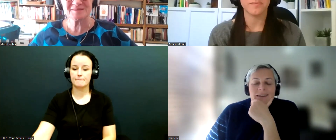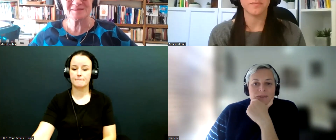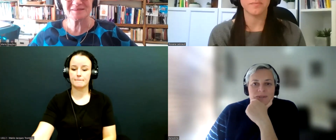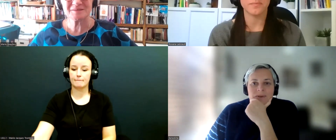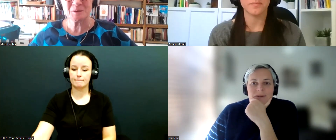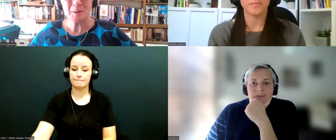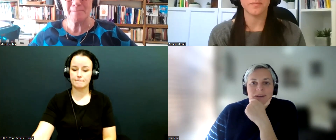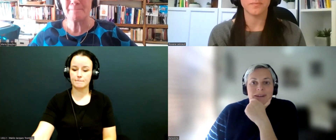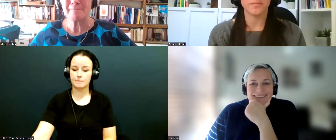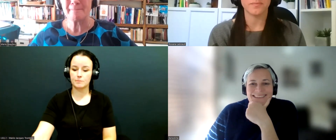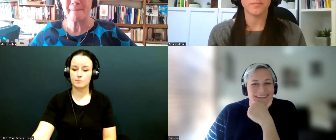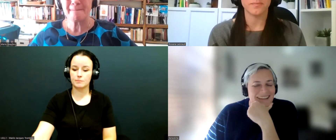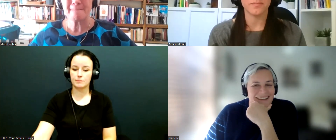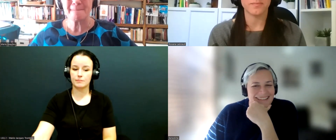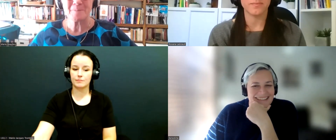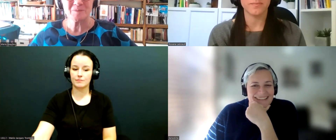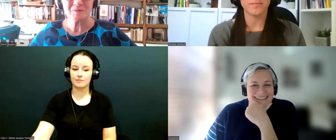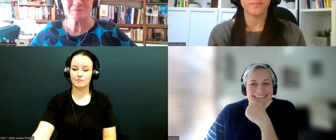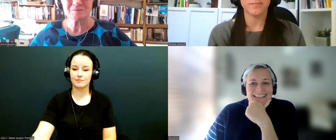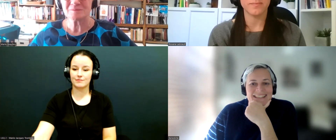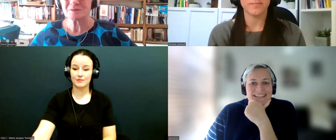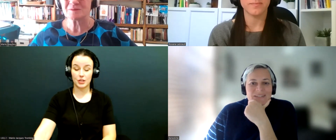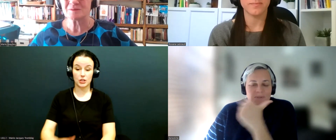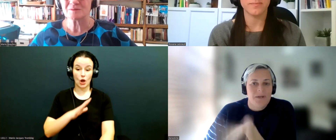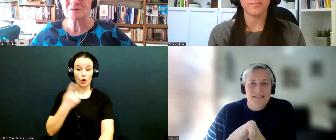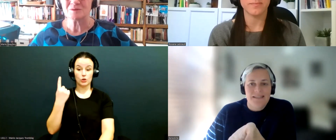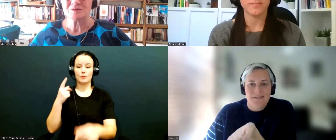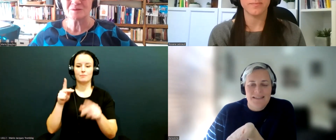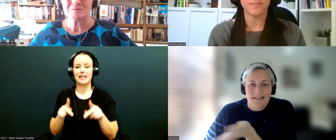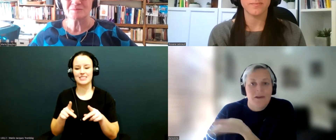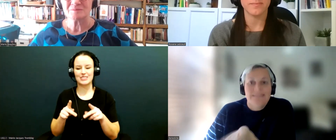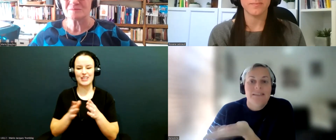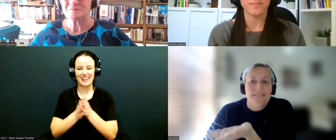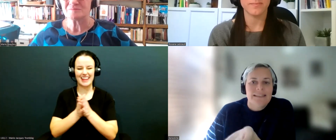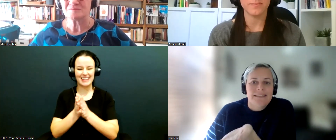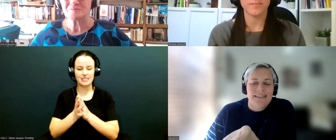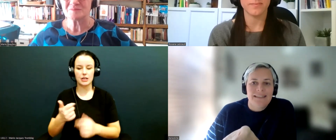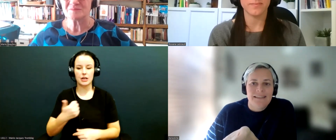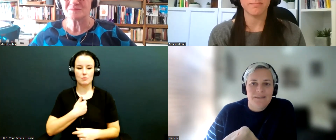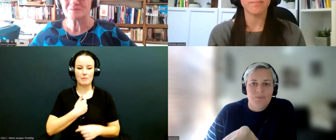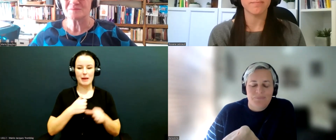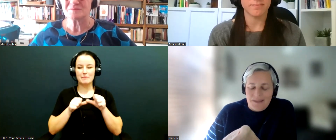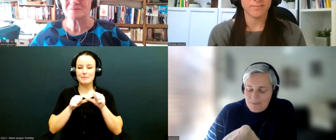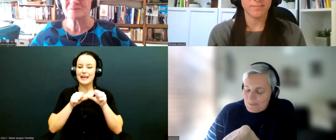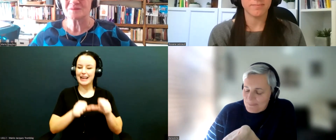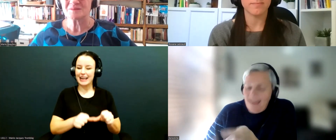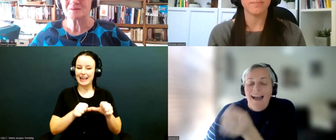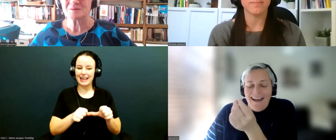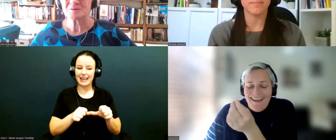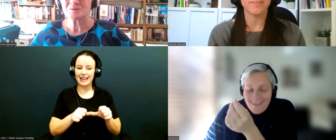Et alors, justement, on a quelqu'un qui a l'air très intéressé et qui dit, je suis un résident intéressé